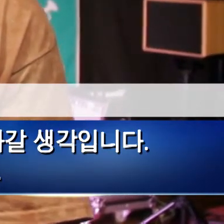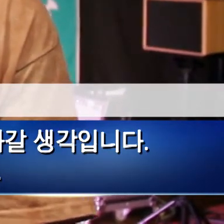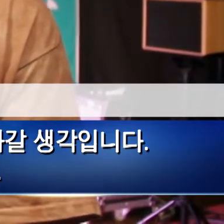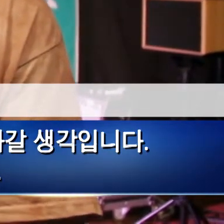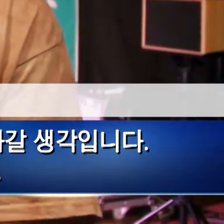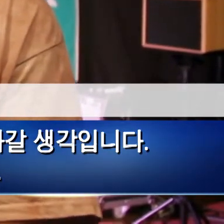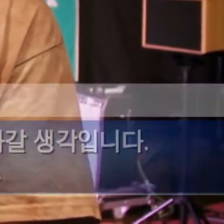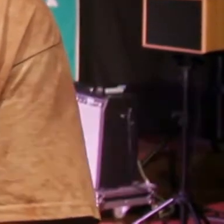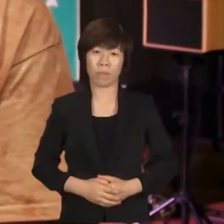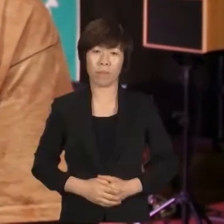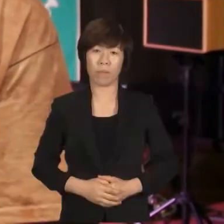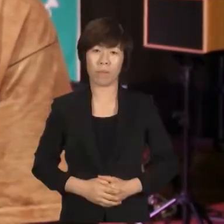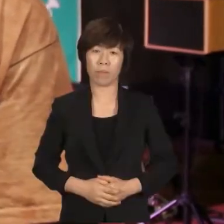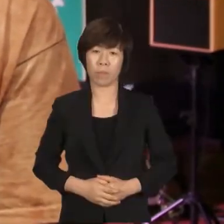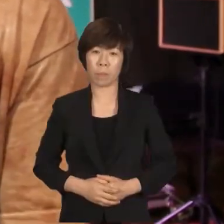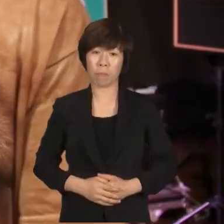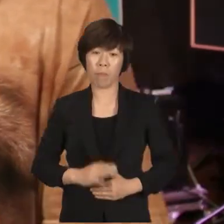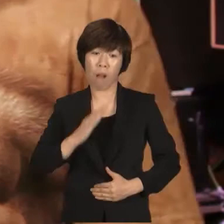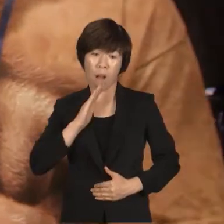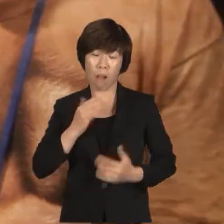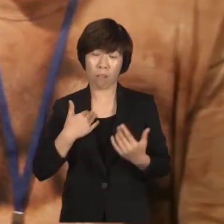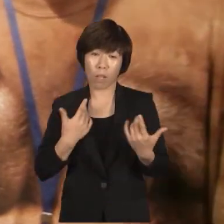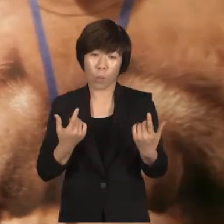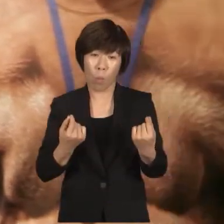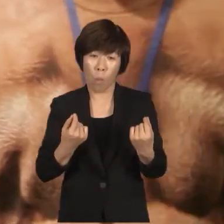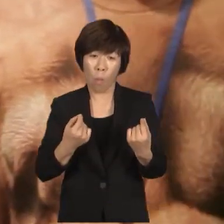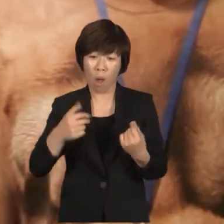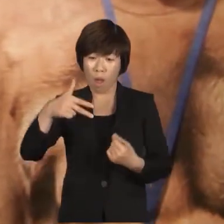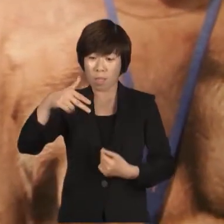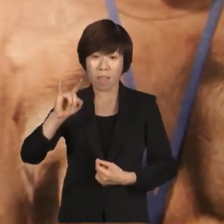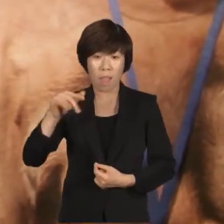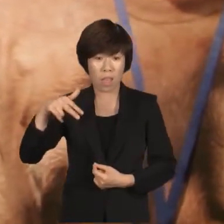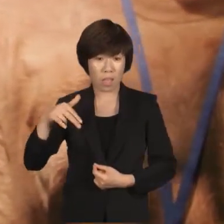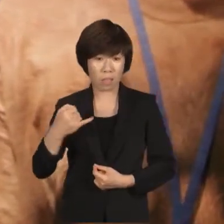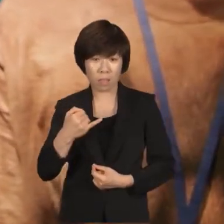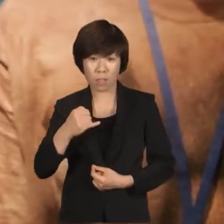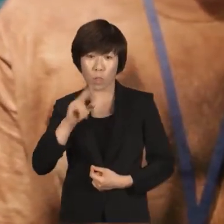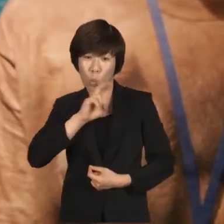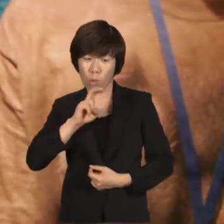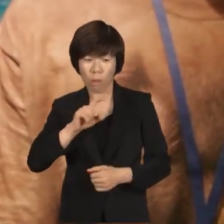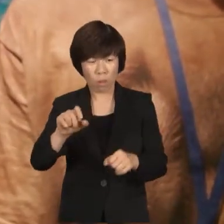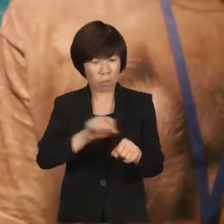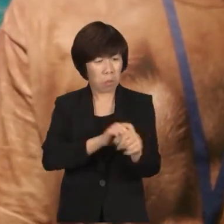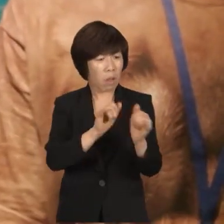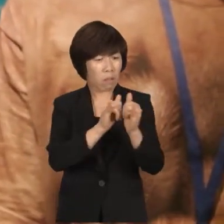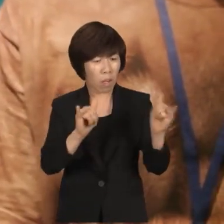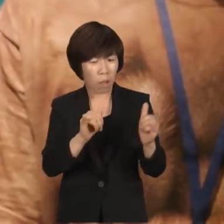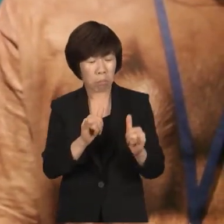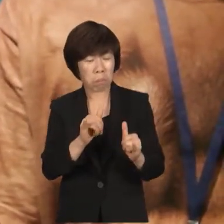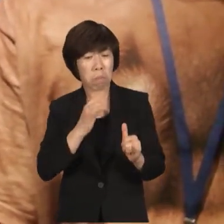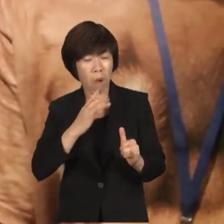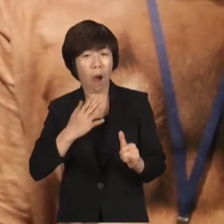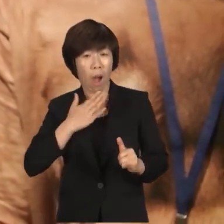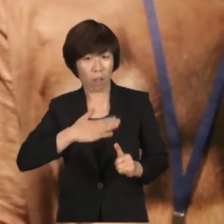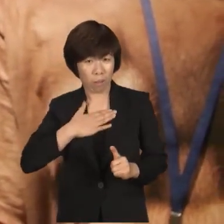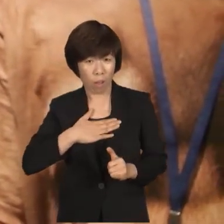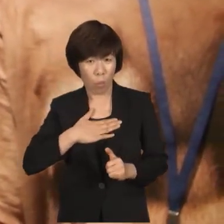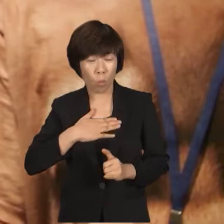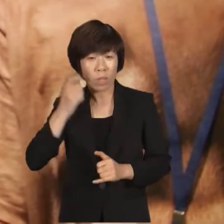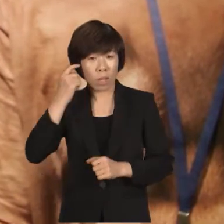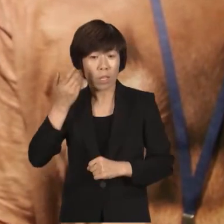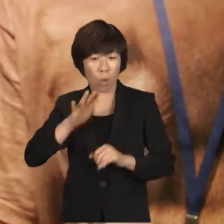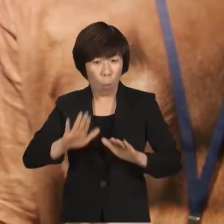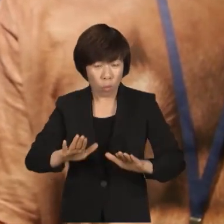열심히 노력을 하겠습니다. 네, 들으셨죠? 울산 시민 여러분, 저도 이제 재즈를 하면 소수 그리고 특별한 사람들만 즐길 거라고